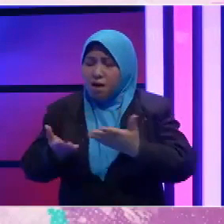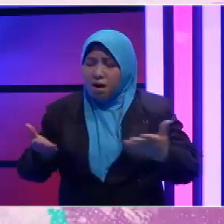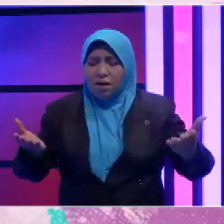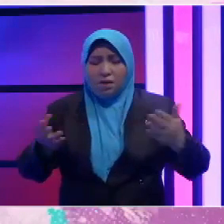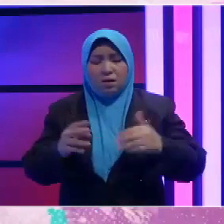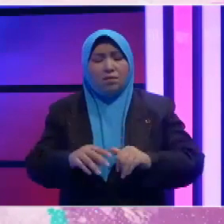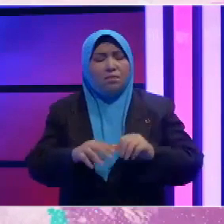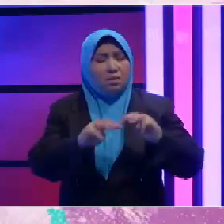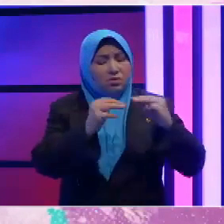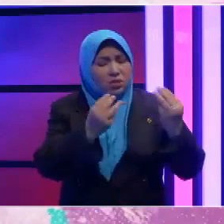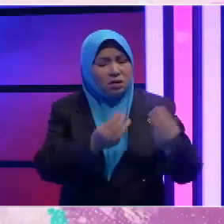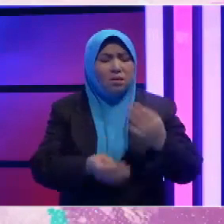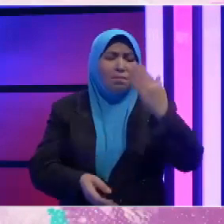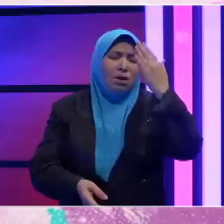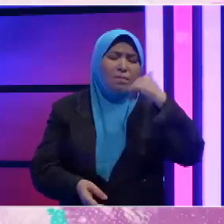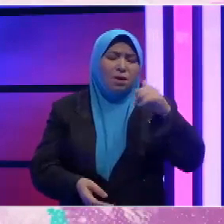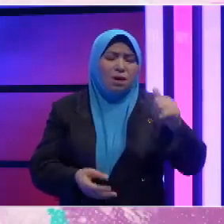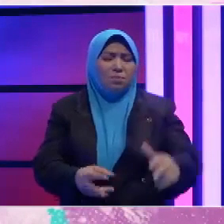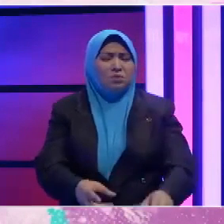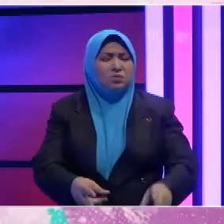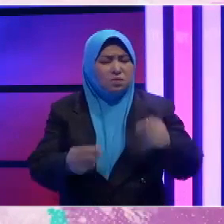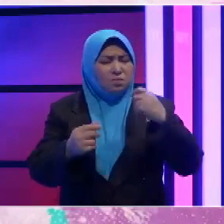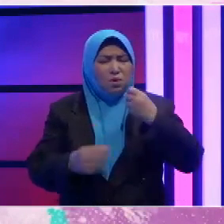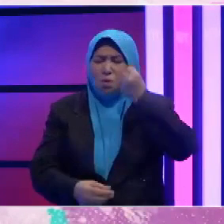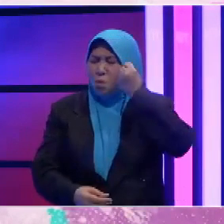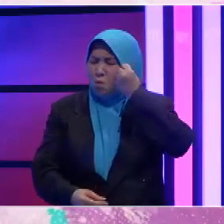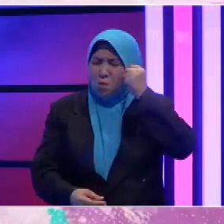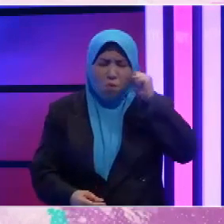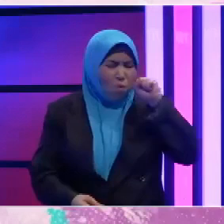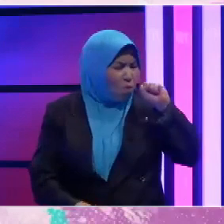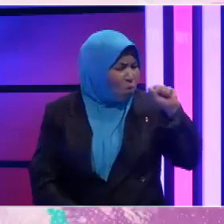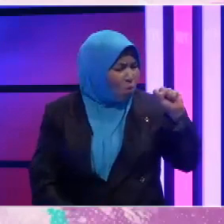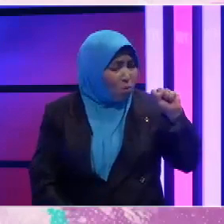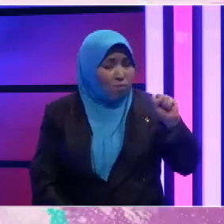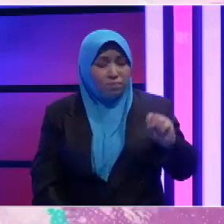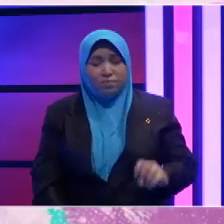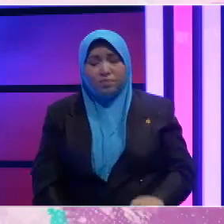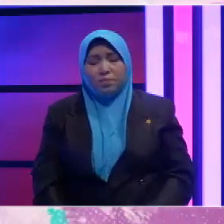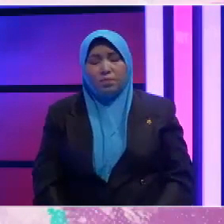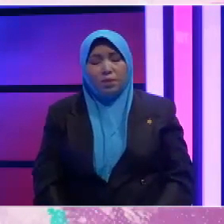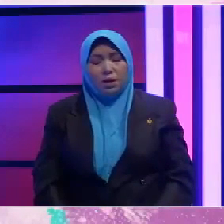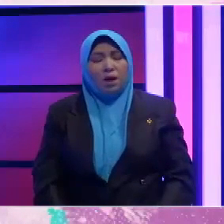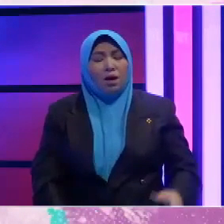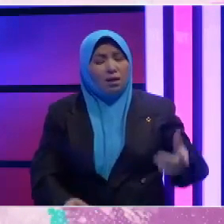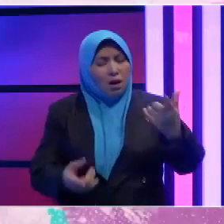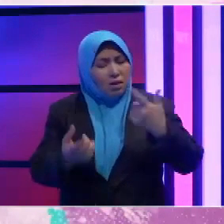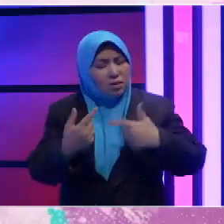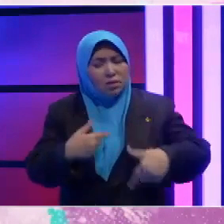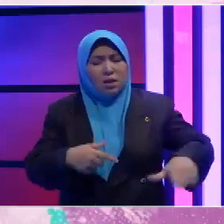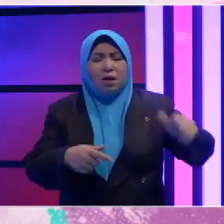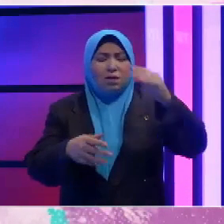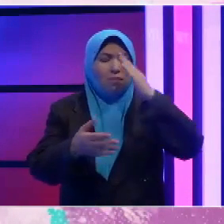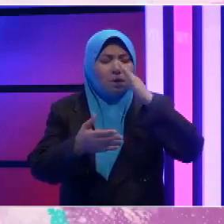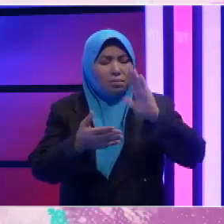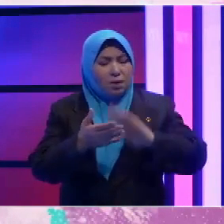تستعجلون بالسيئة قبل الحسنة لولا